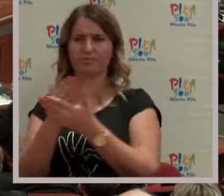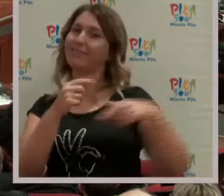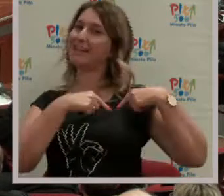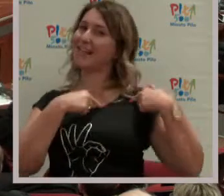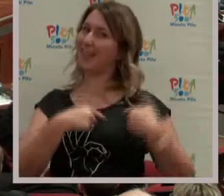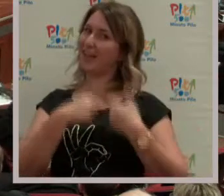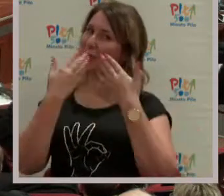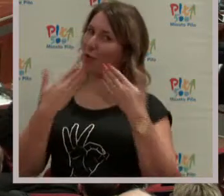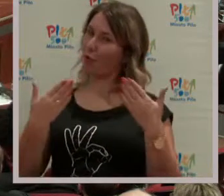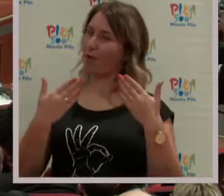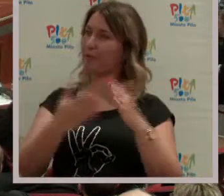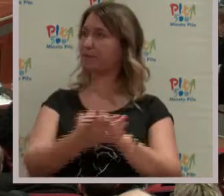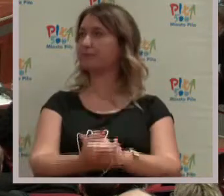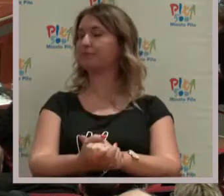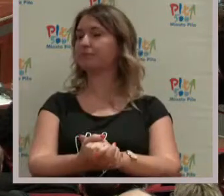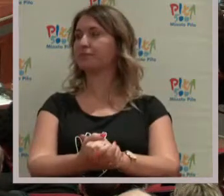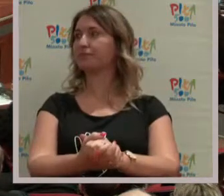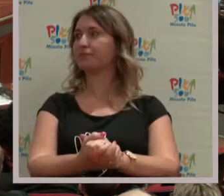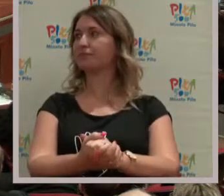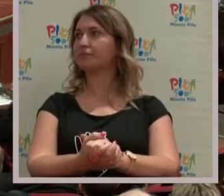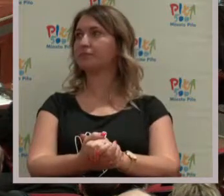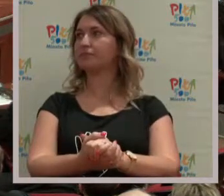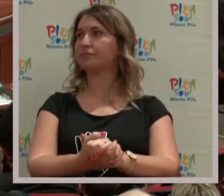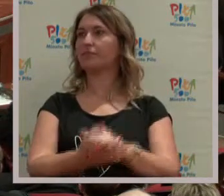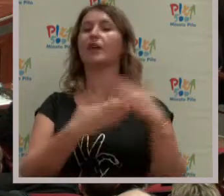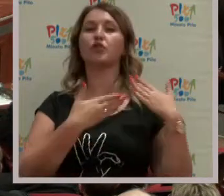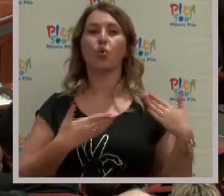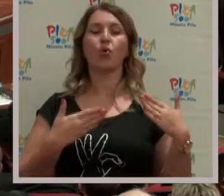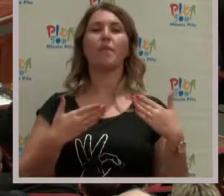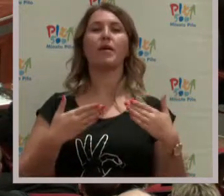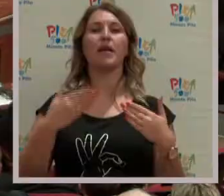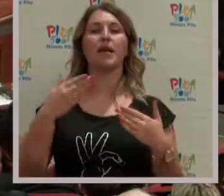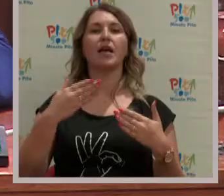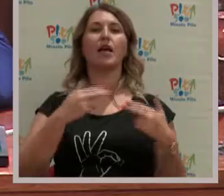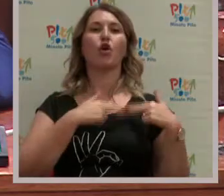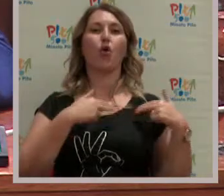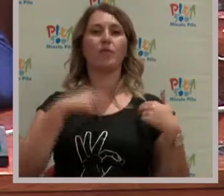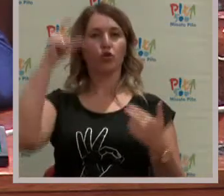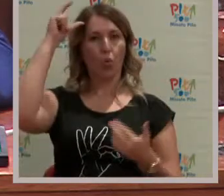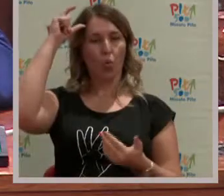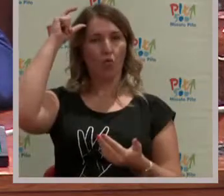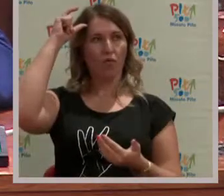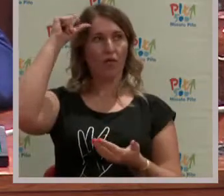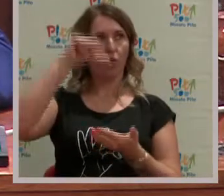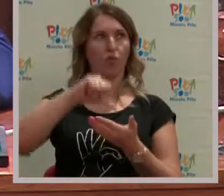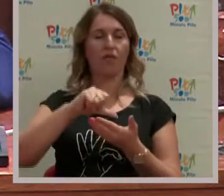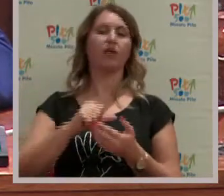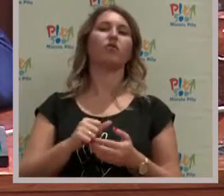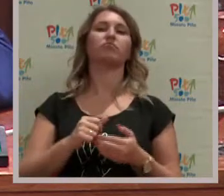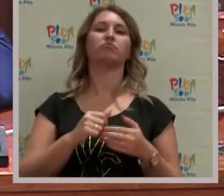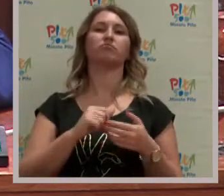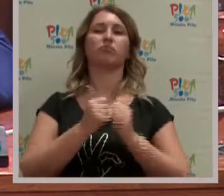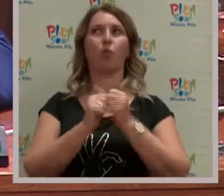dziękujemy i przedstawiciel Głównej Komisji Sportu Rzutowego wyjechał od nas przekonany o tym że